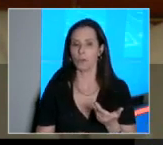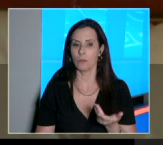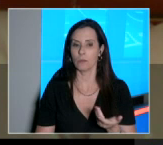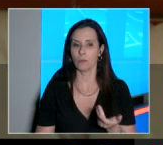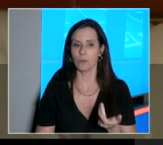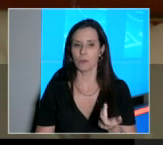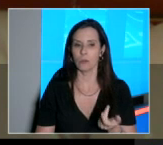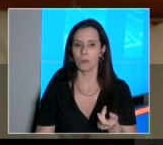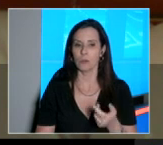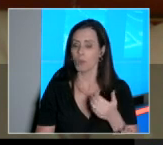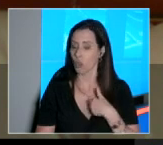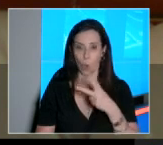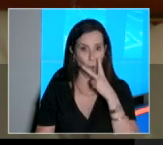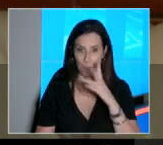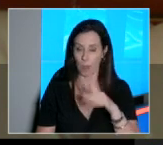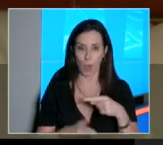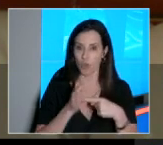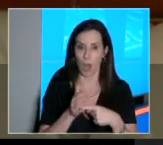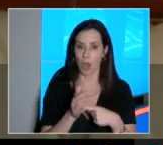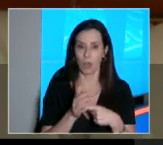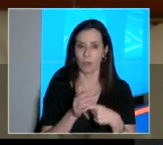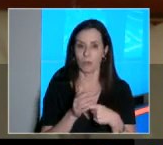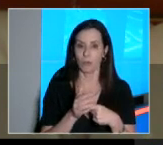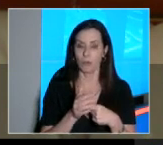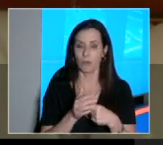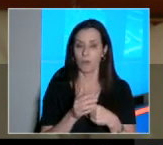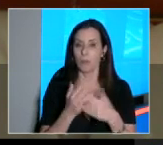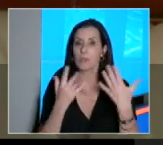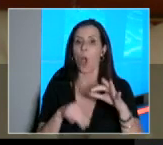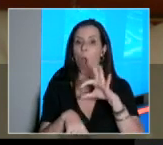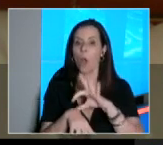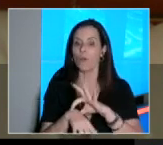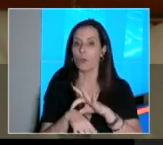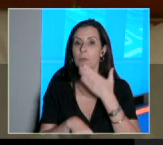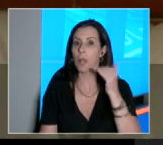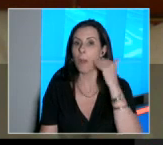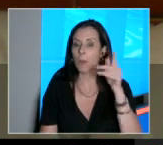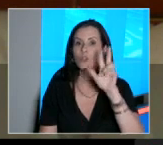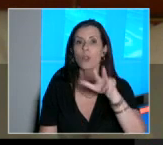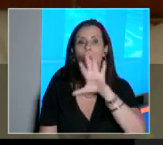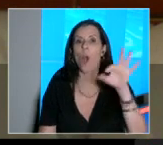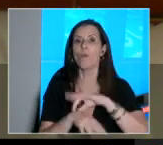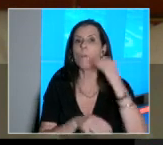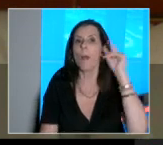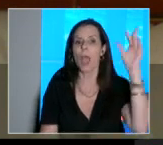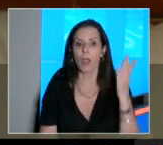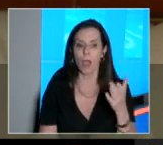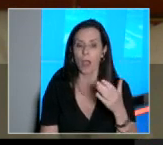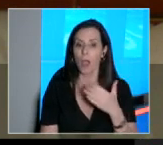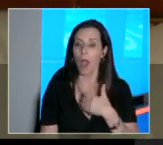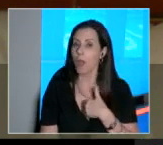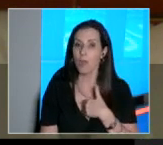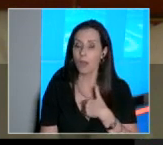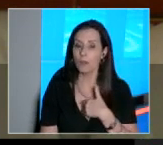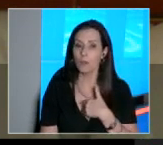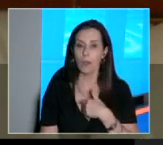מצטמצם. כשאנחנו מסתכלים למשל על מספר הרופאים הישראלים בארצות הברית, איזה 3,500, אנחנו בסדרי